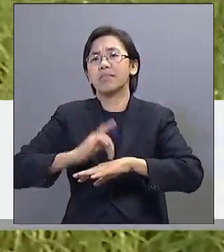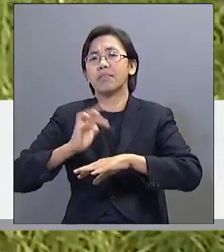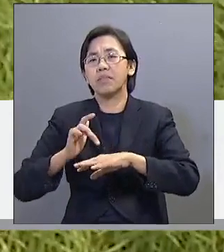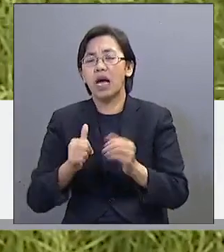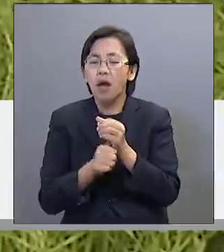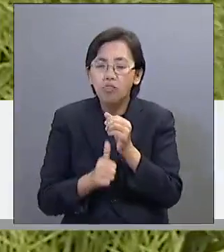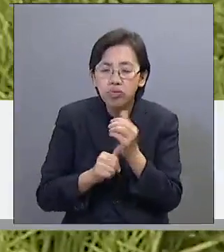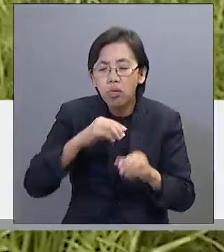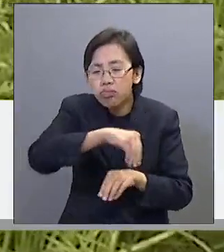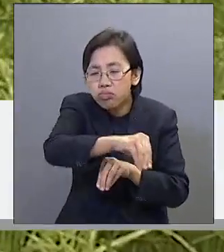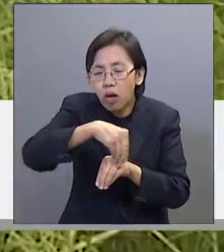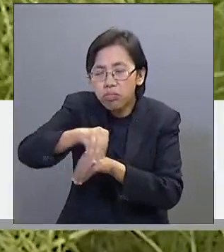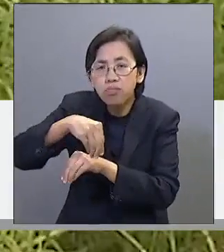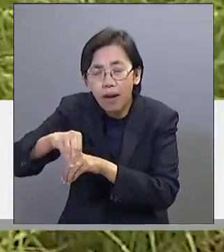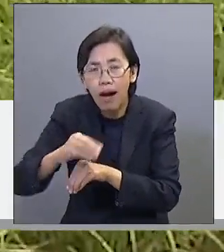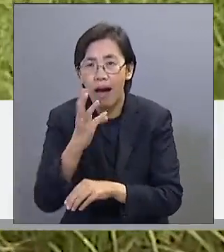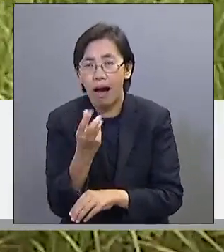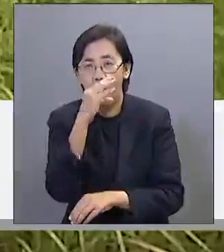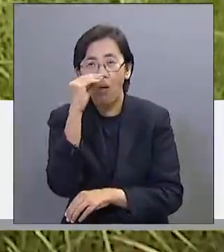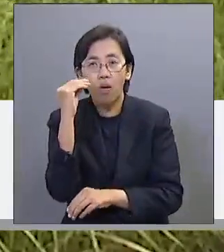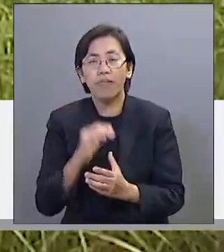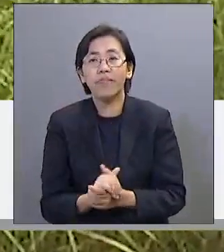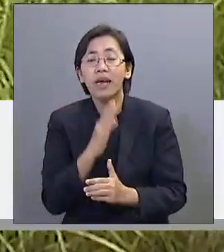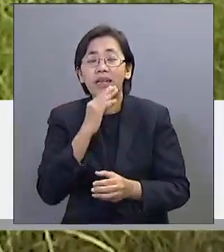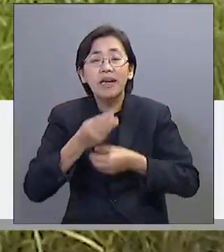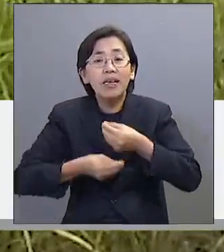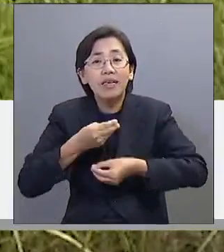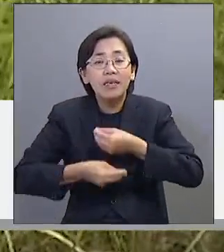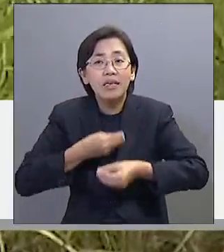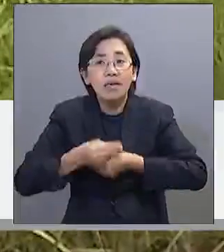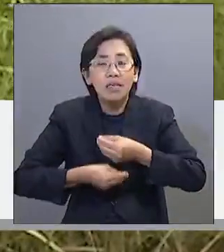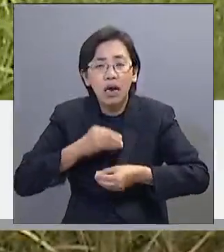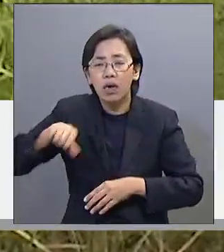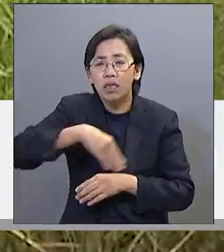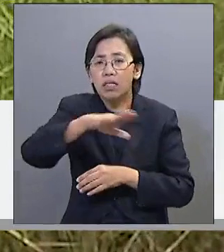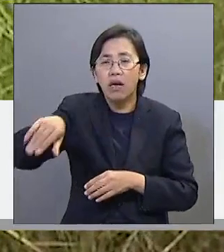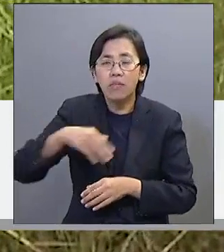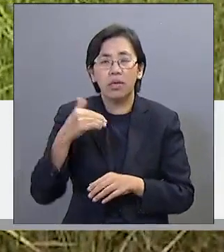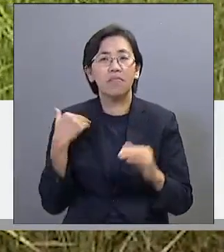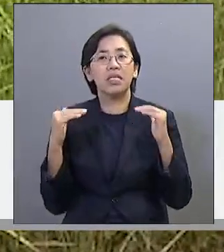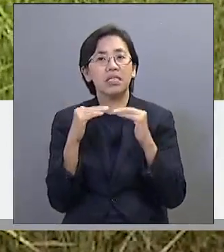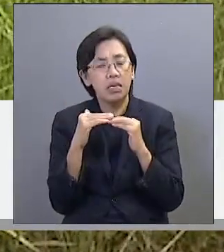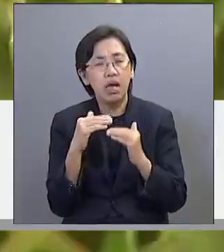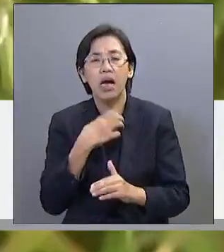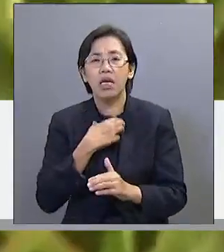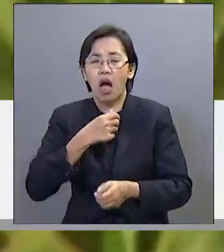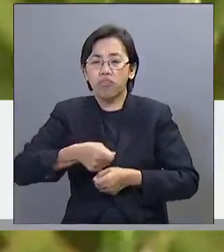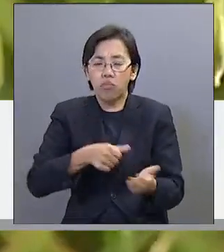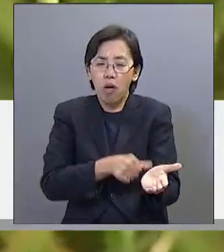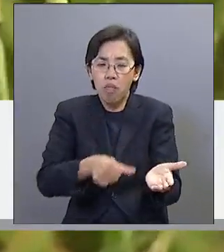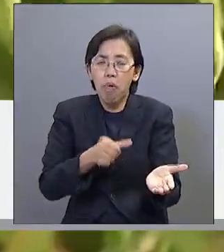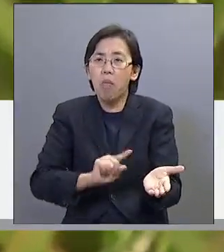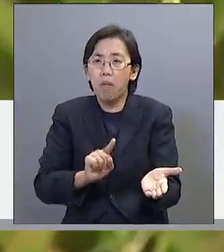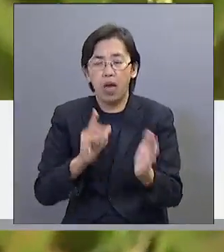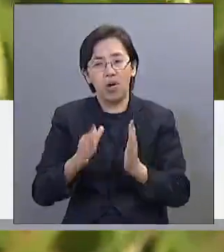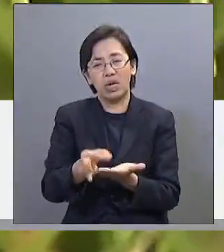อินทรีย์เนี่ยมันทำให้ข้าวเนี่ยหอมมากและการตลาดที่ผู้บริโภคล้วนมีสิทธิ์ในการกำหนดการปลูกของเกษตรกร